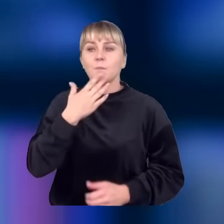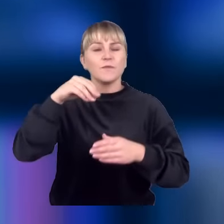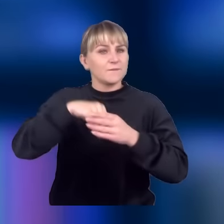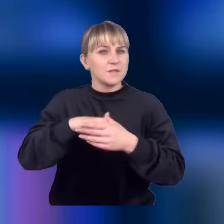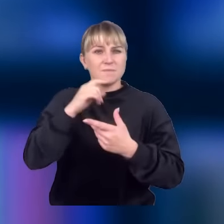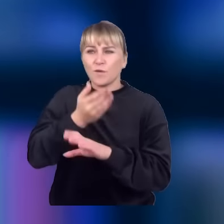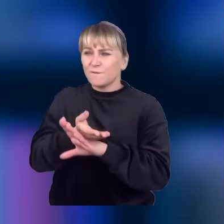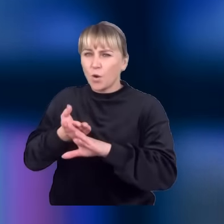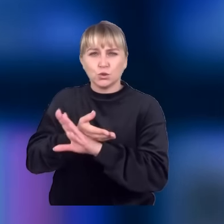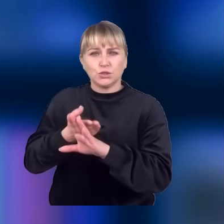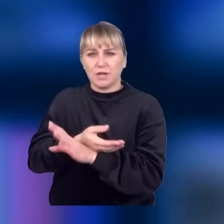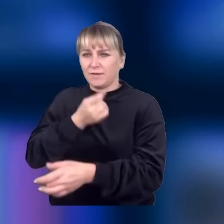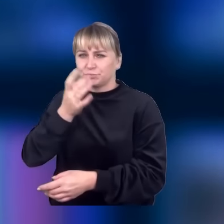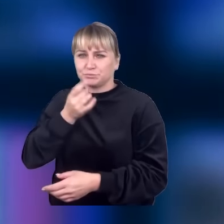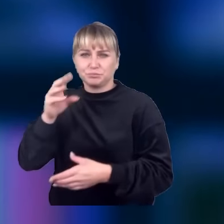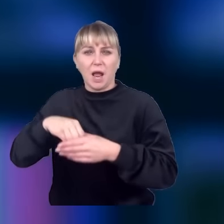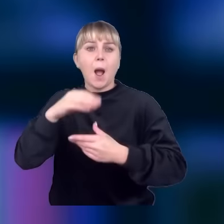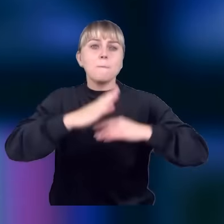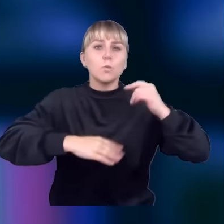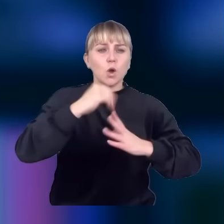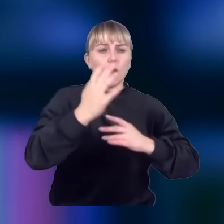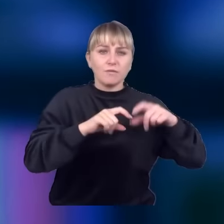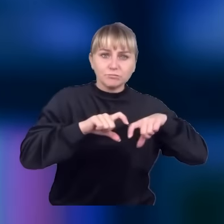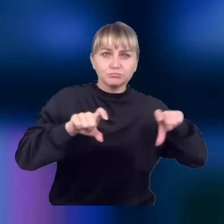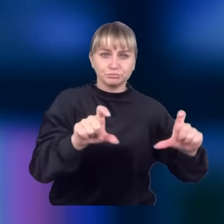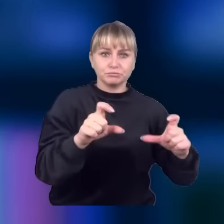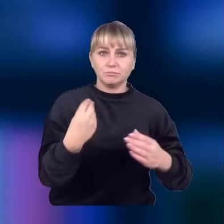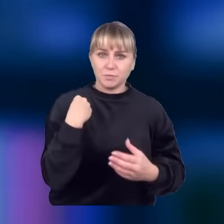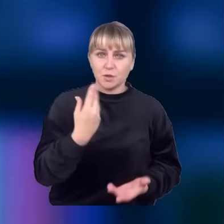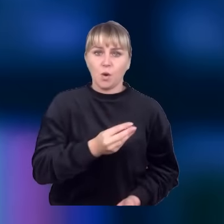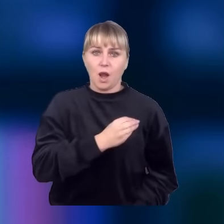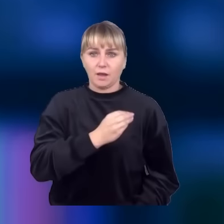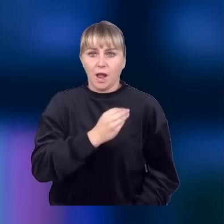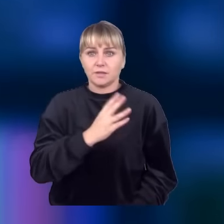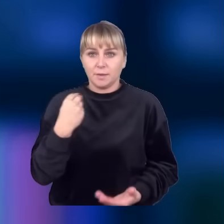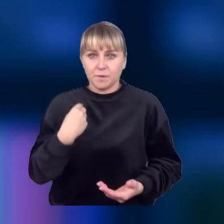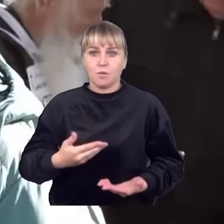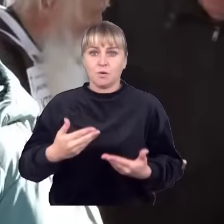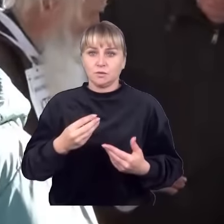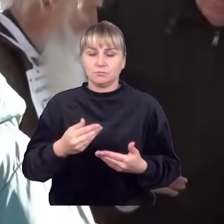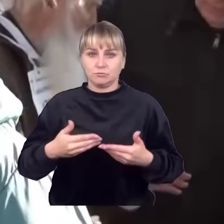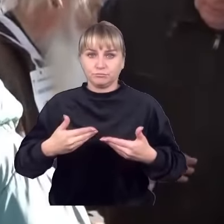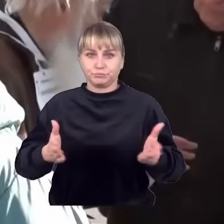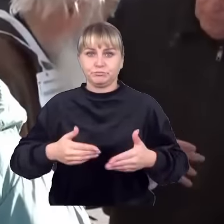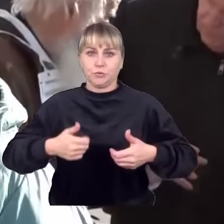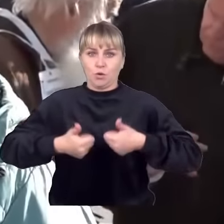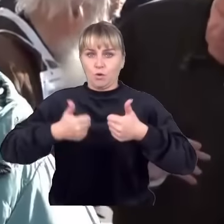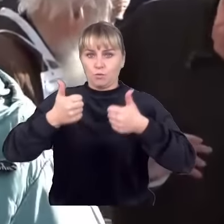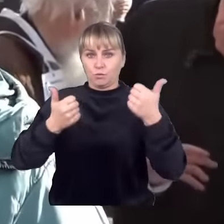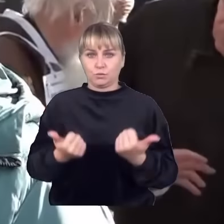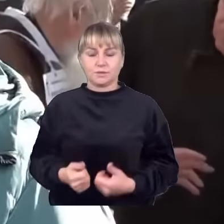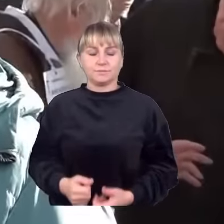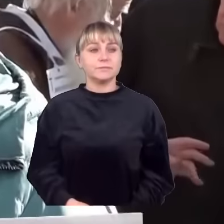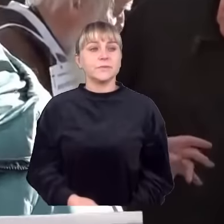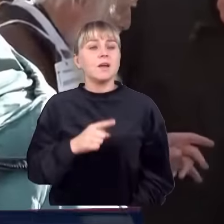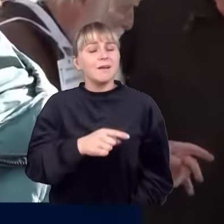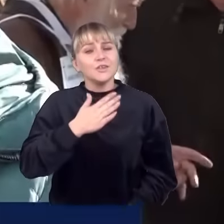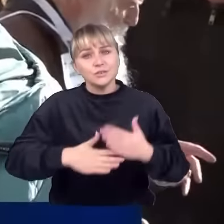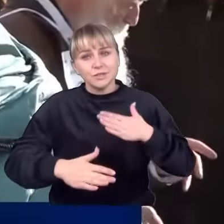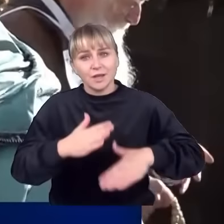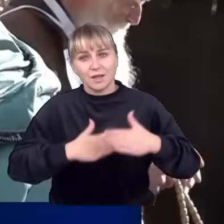na budowę ośrodka archipelag uzyskał legalnie, wygrywając otwarty konkurs. On tak się cieszył za każdym razem.